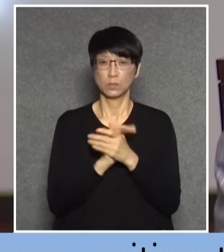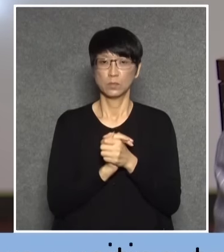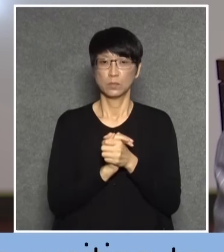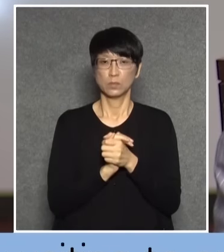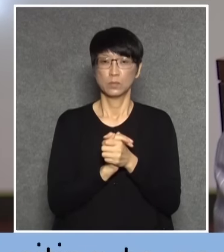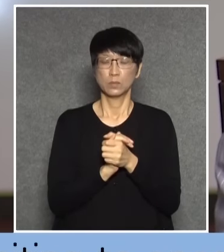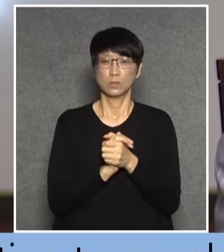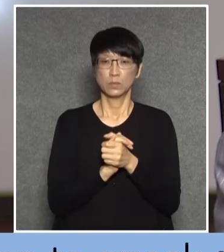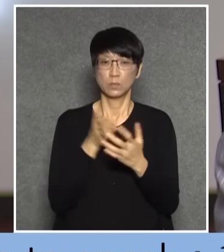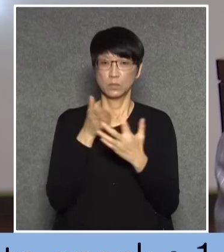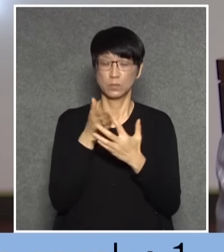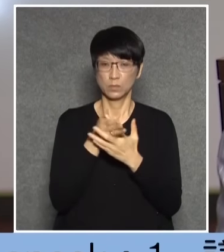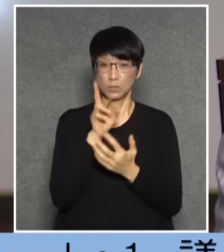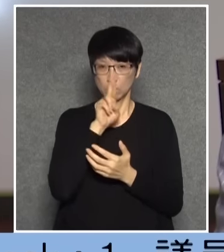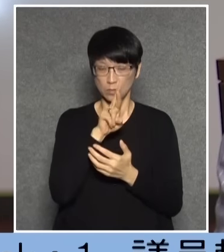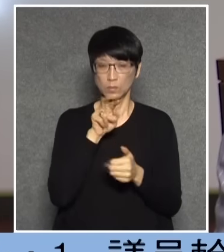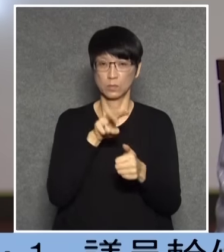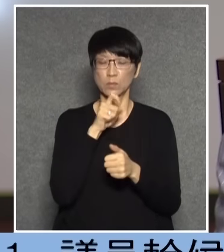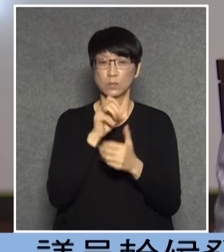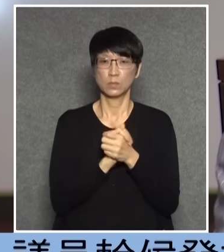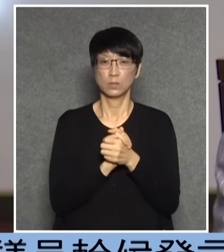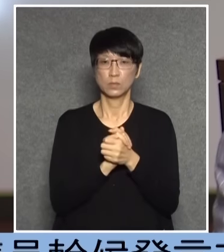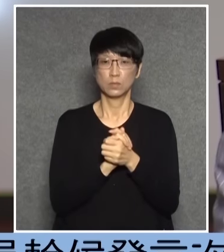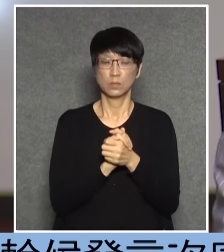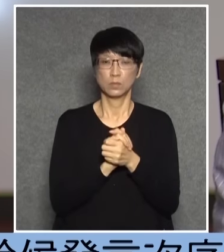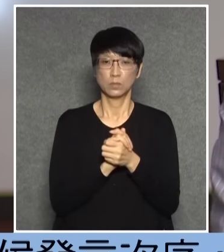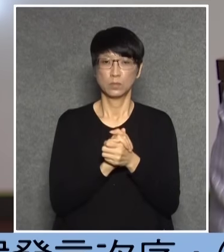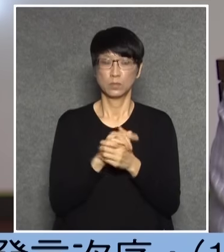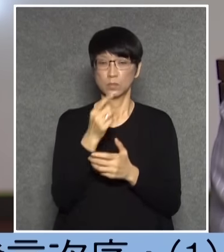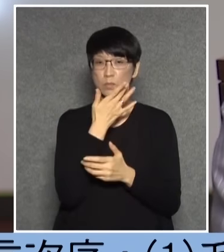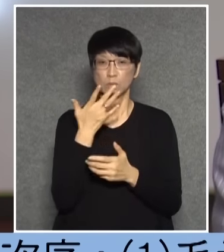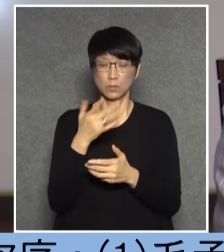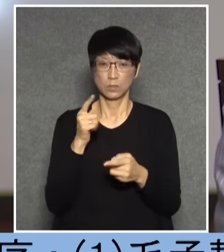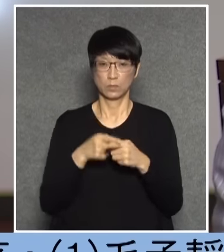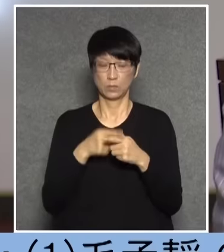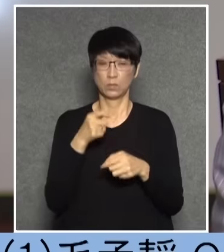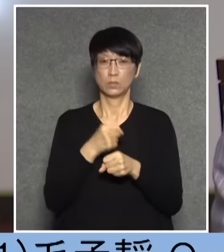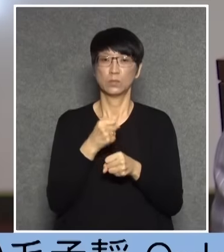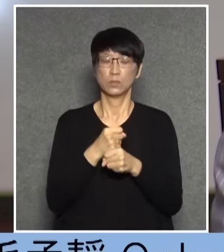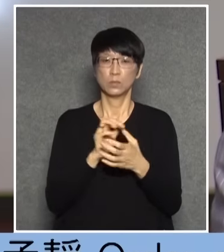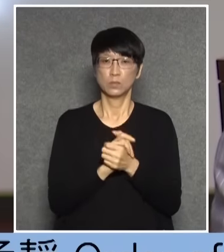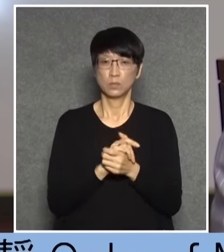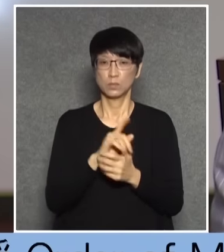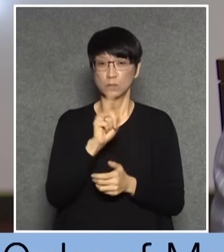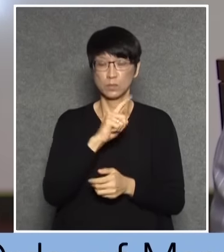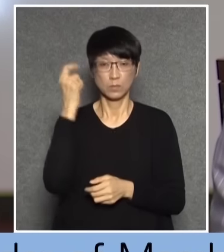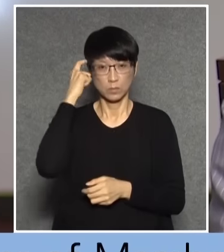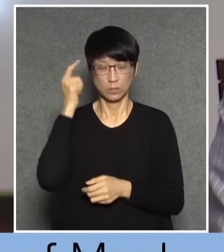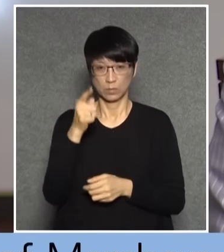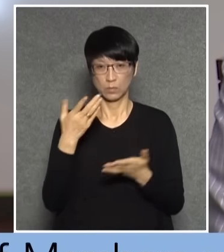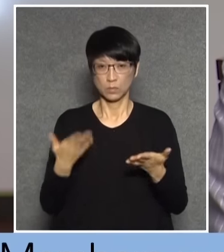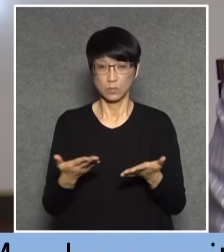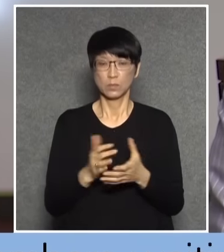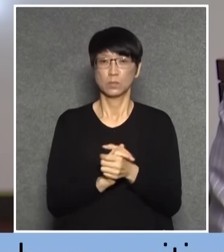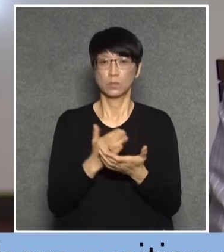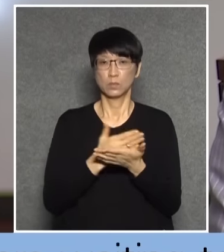取通訊或者秘密監察。條例根本就冇辦法確實執行， 誰會知道自己正在或者曾